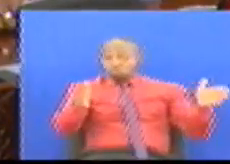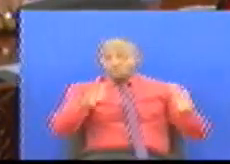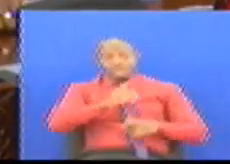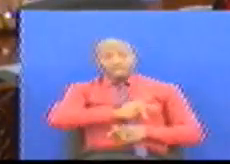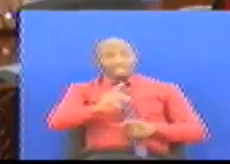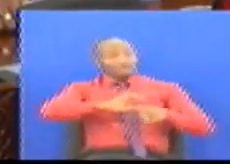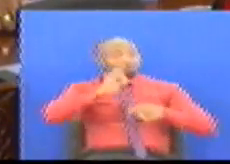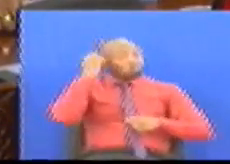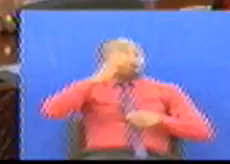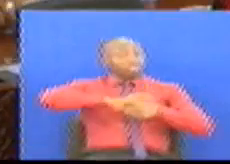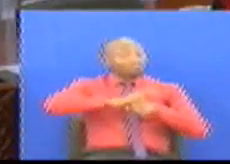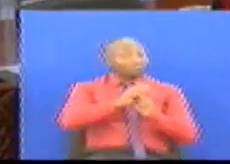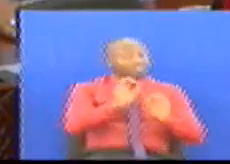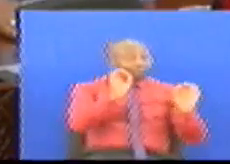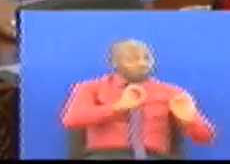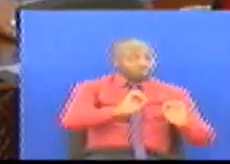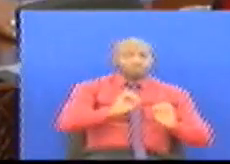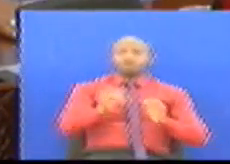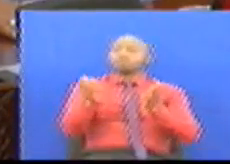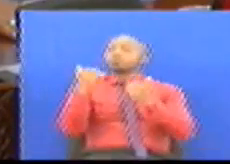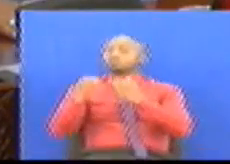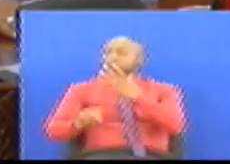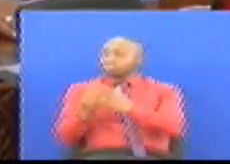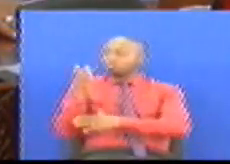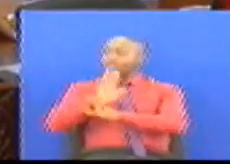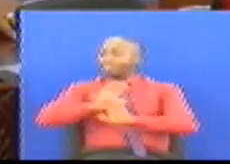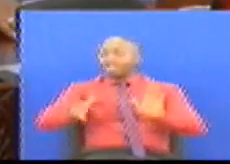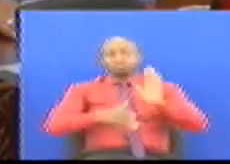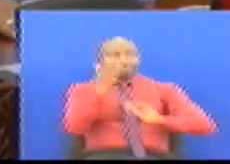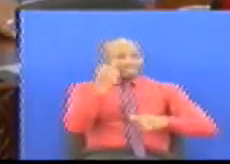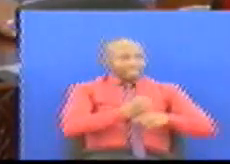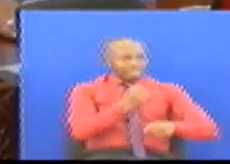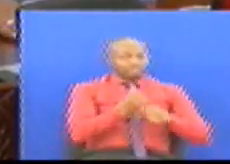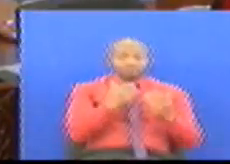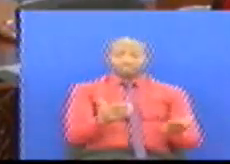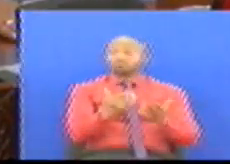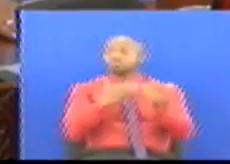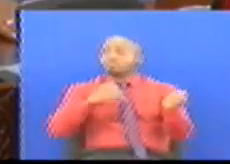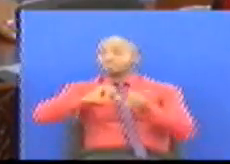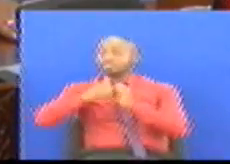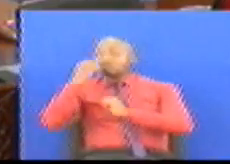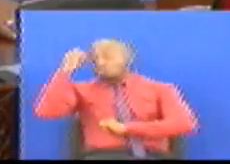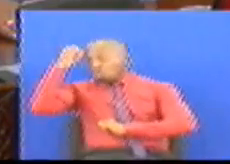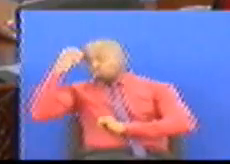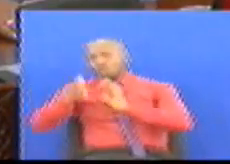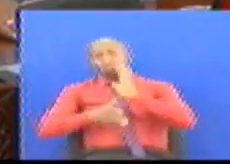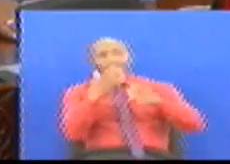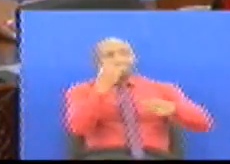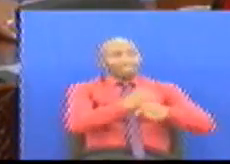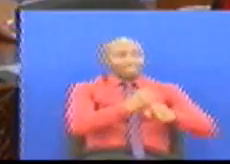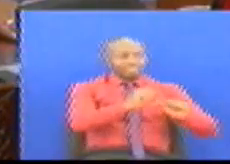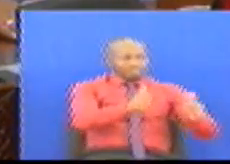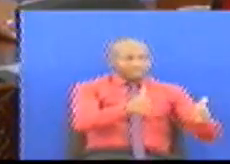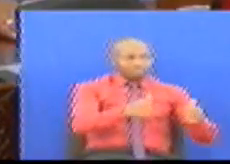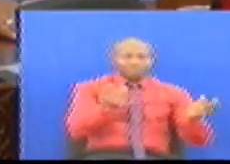kingekuwa kimeshazinduliwa na kuanza kazi, lakini kwa sababu ya haya matatizo ya corona ndio bado kidogo hakijaanza kazi. Lakini